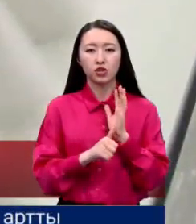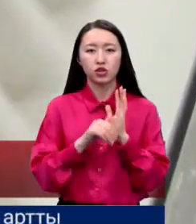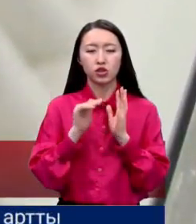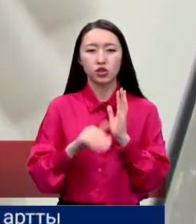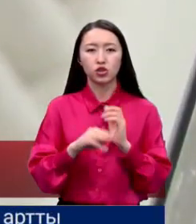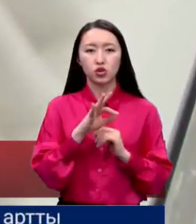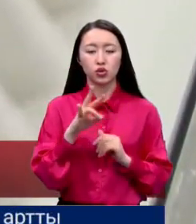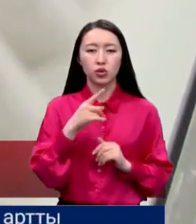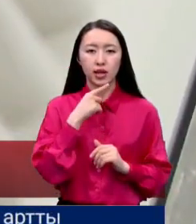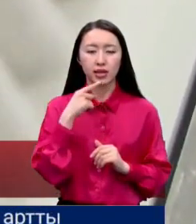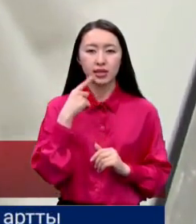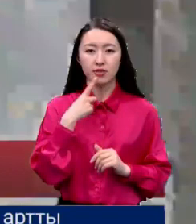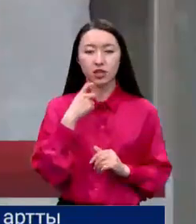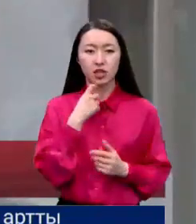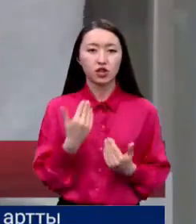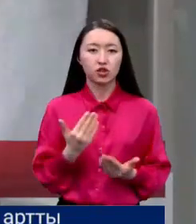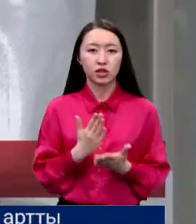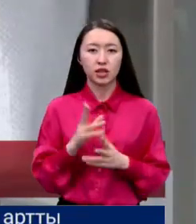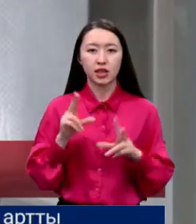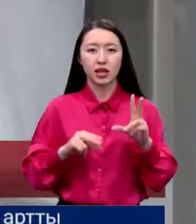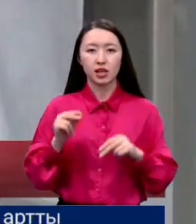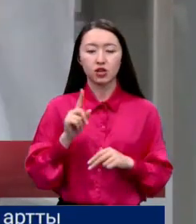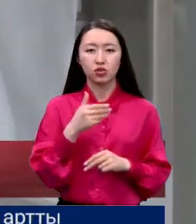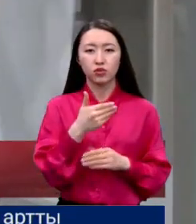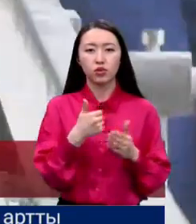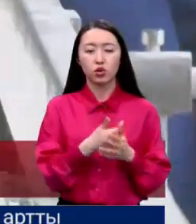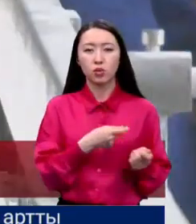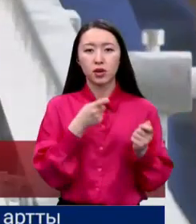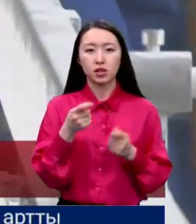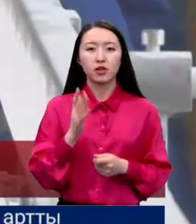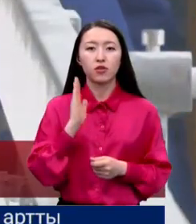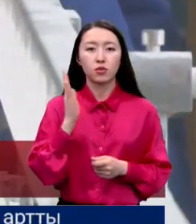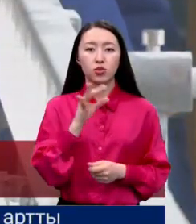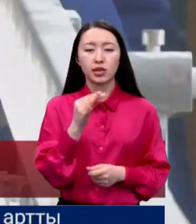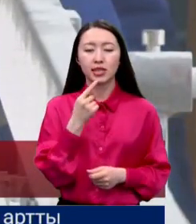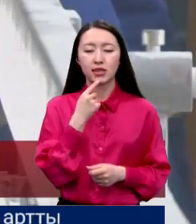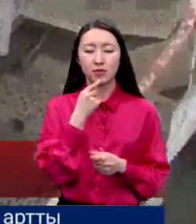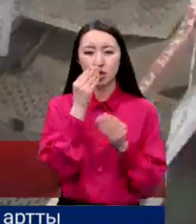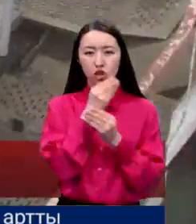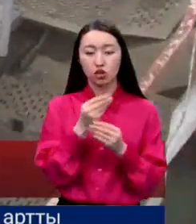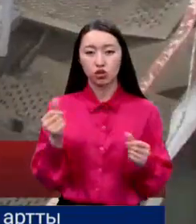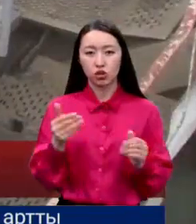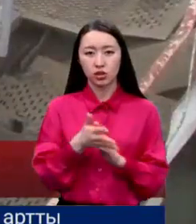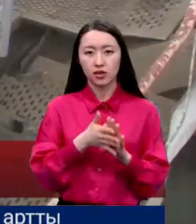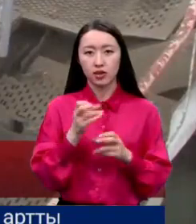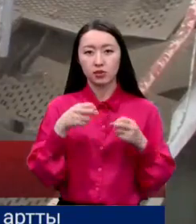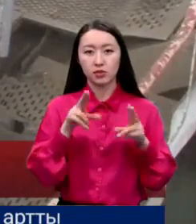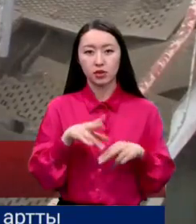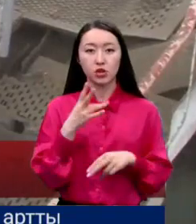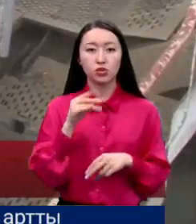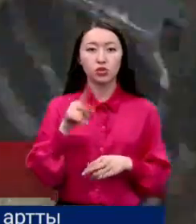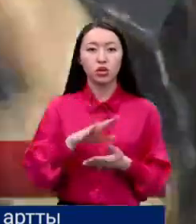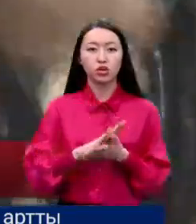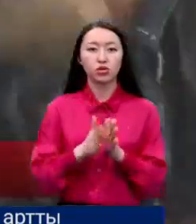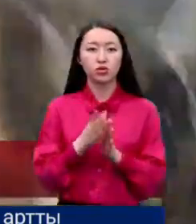тонн российского сахара. Теперь есть надежда, что его допоставка будет и дефицит исчезнет, говорят специалисты. Но между тем